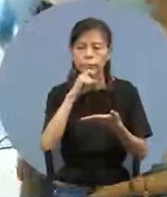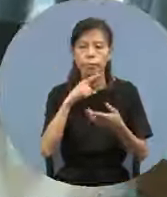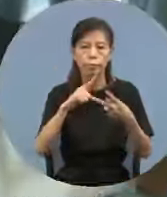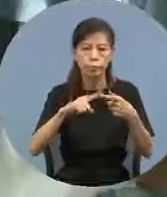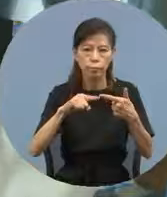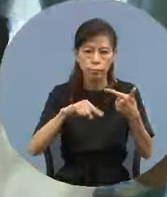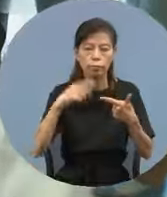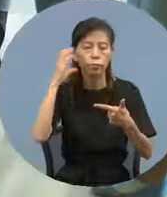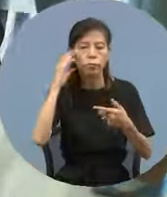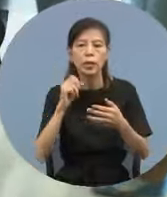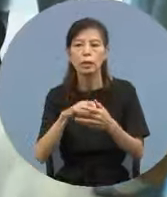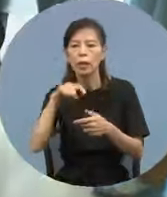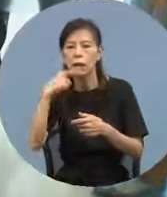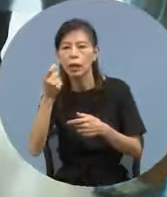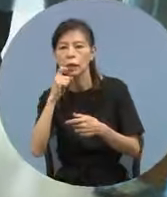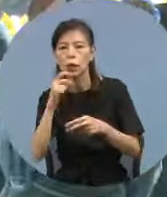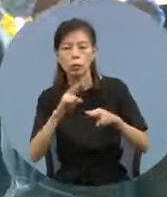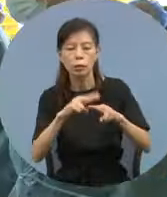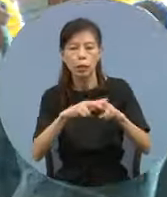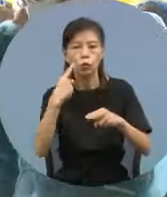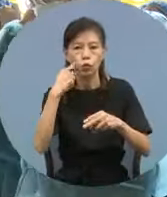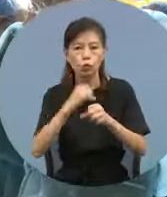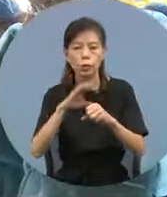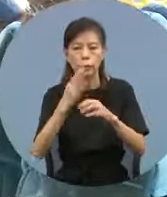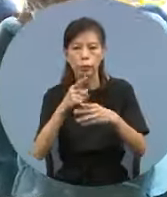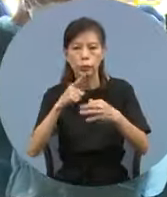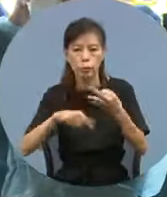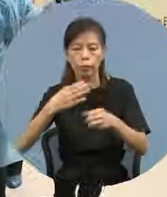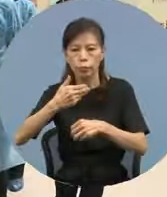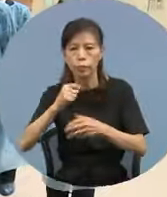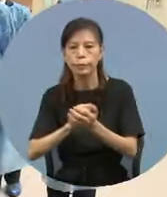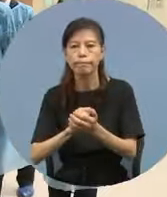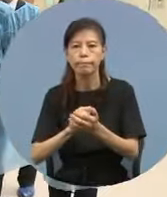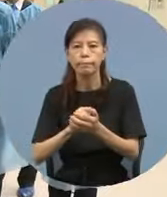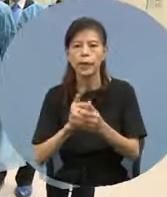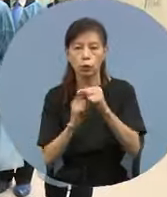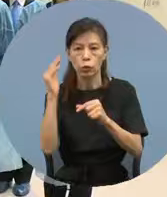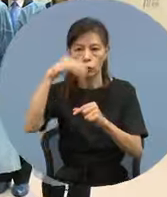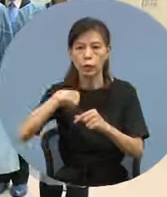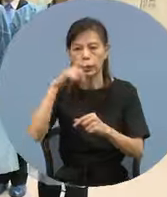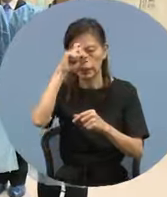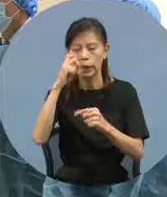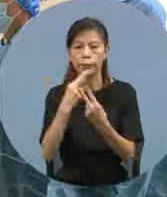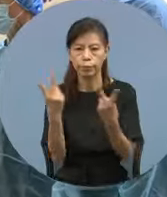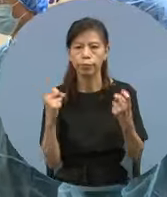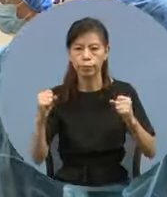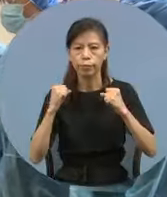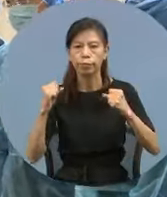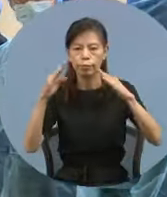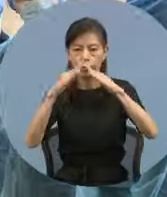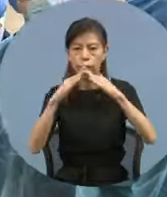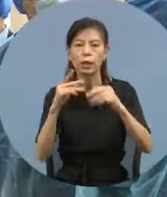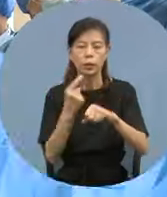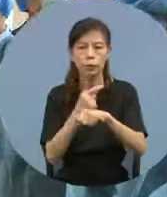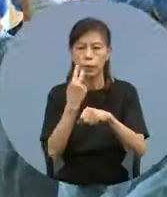長余德文等人到中山紀念公園體育館視察臨時氣膜實驗室準備情況和檢測程序細